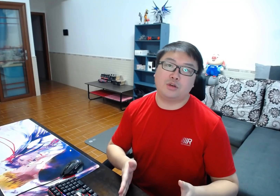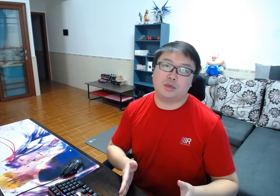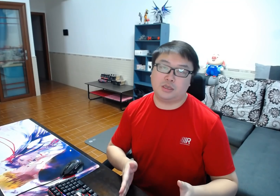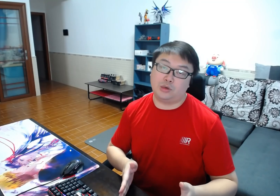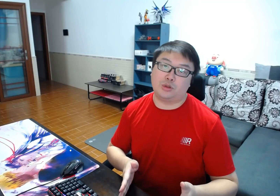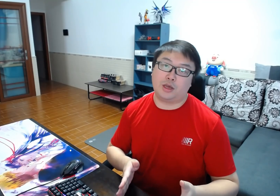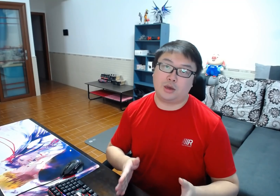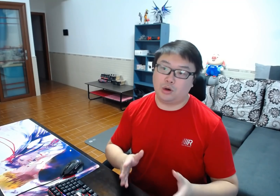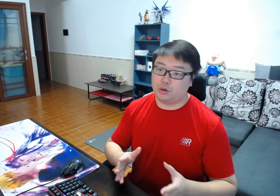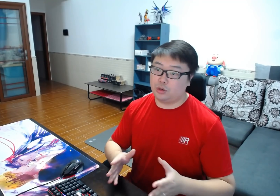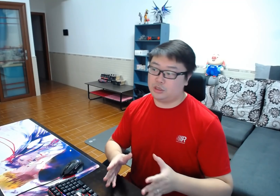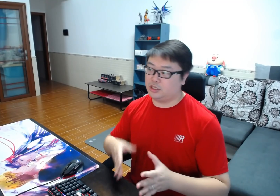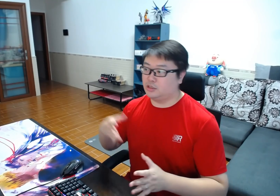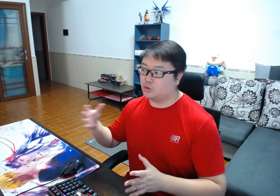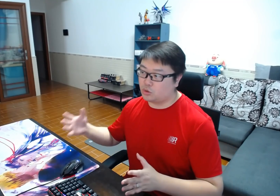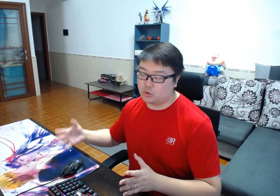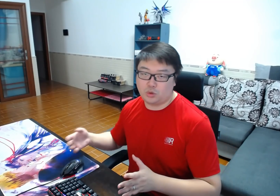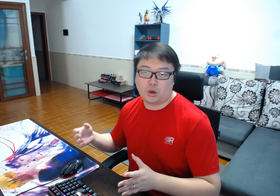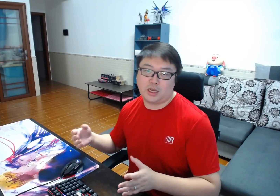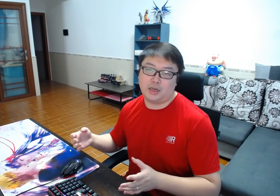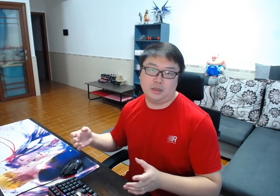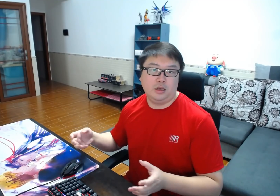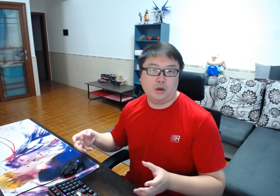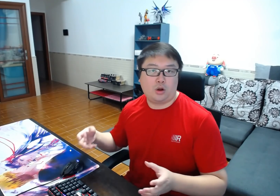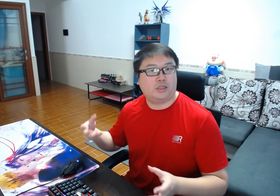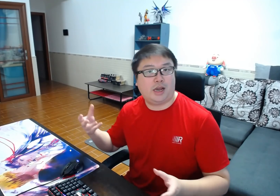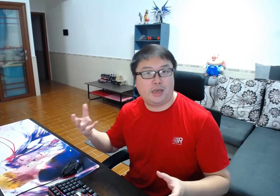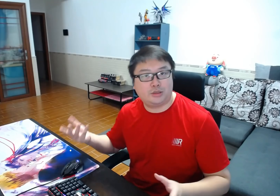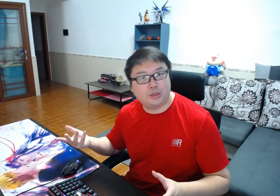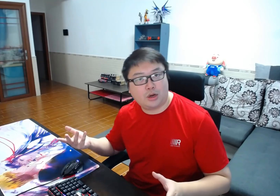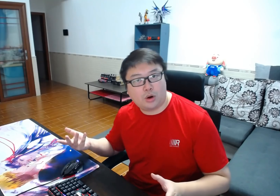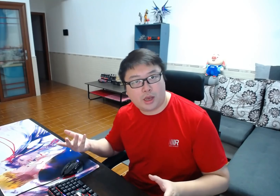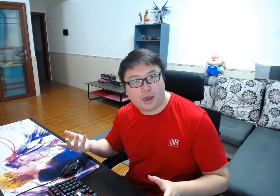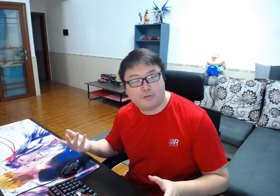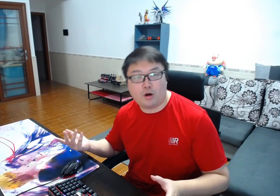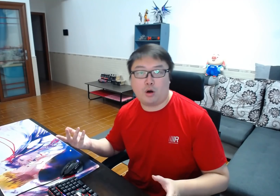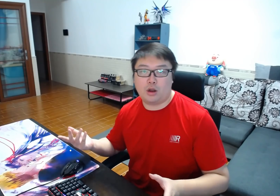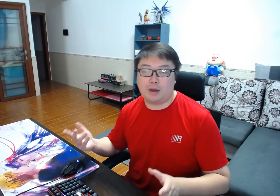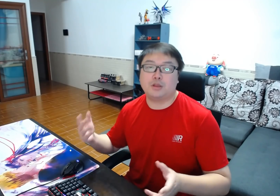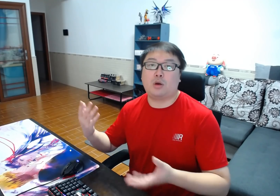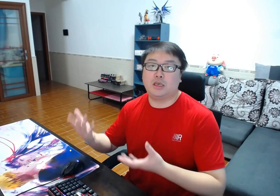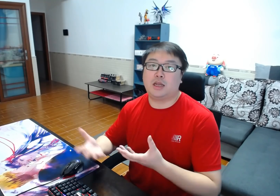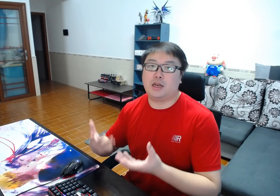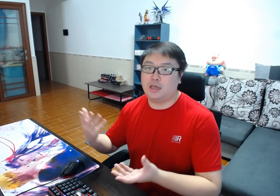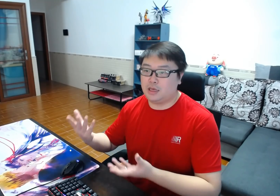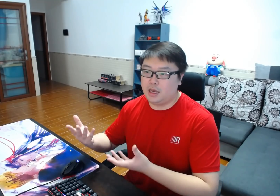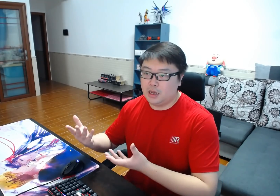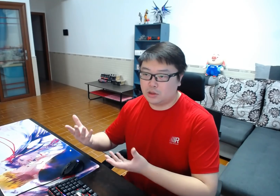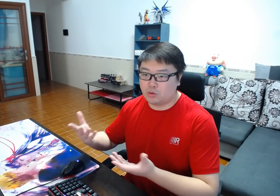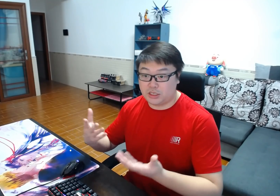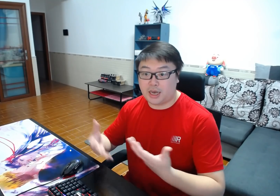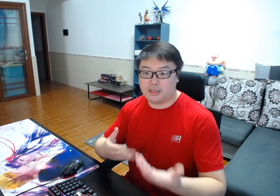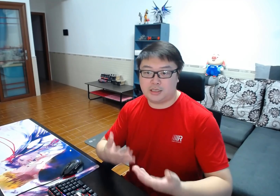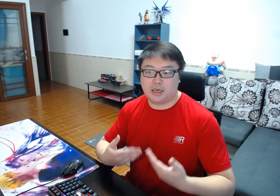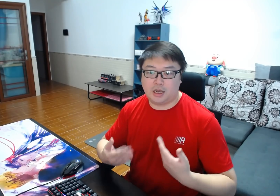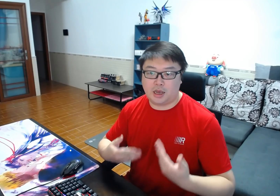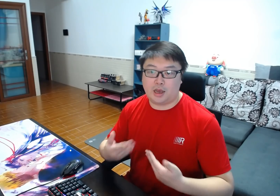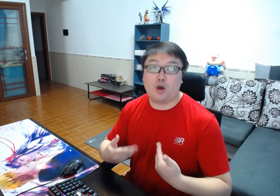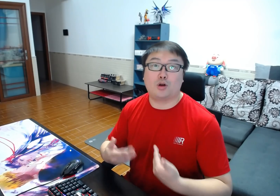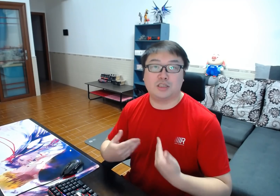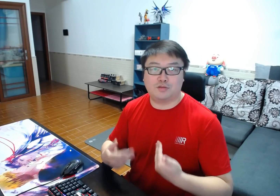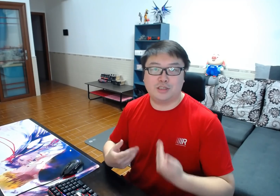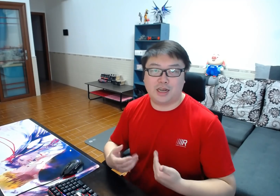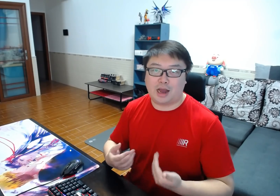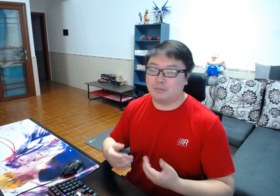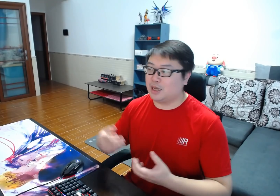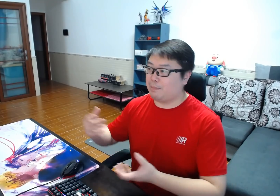法會議員咧去延續做多一年，確實係其中一個嘅方案啊。咁當然啦，呢啲都只係香